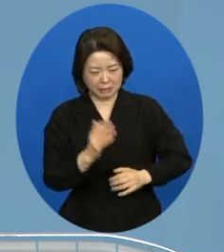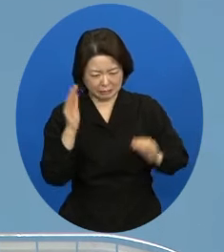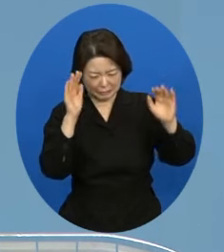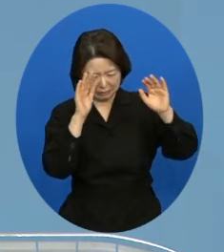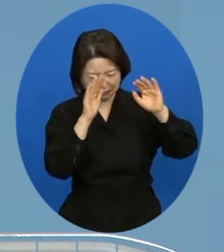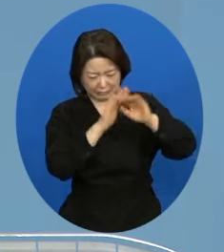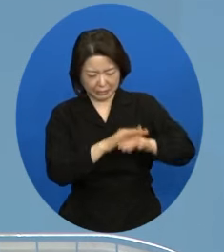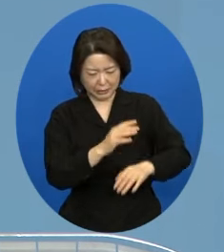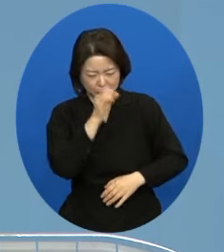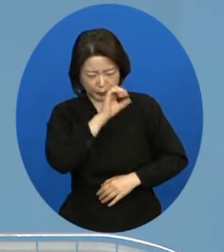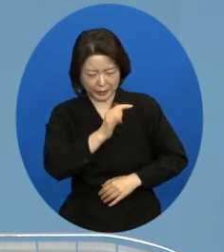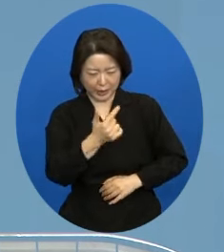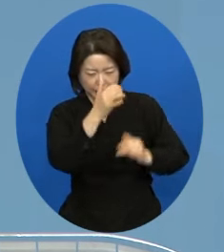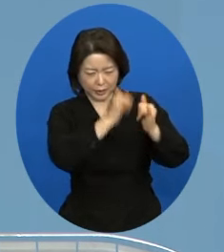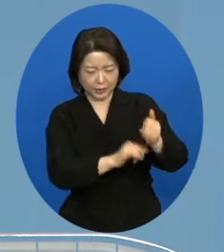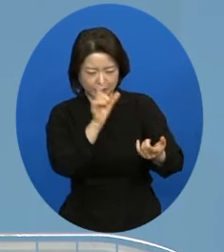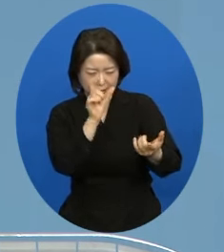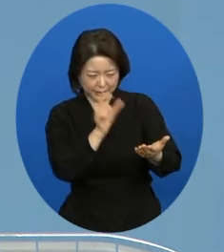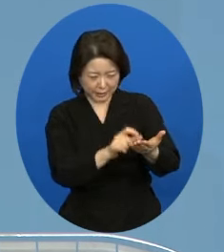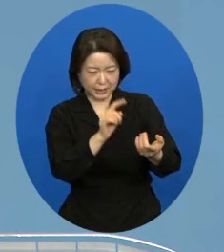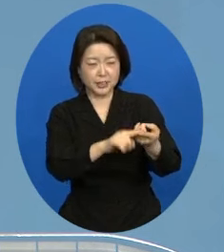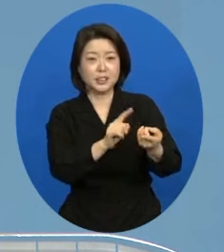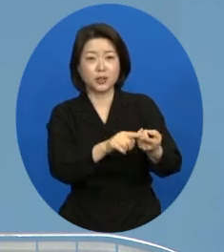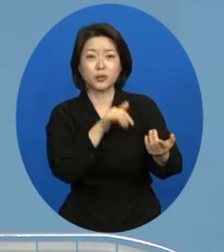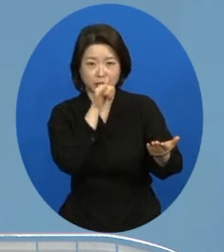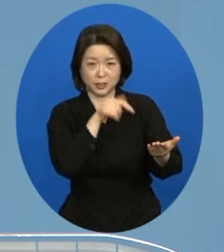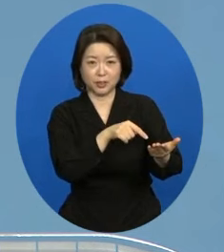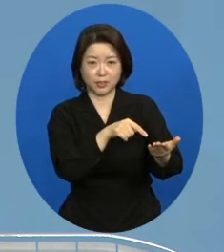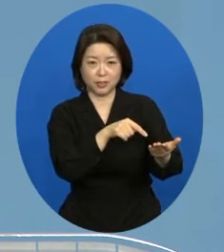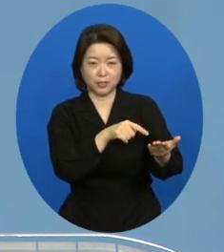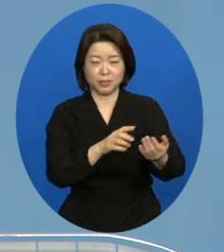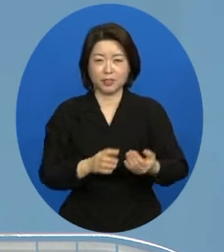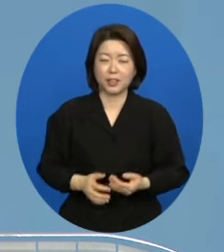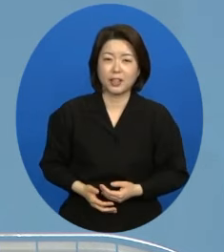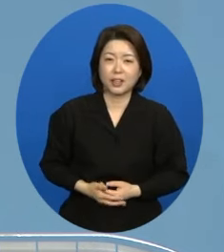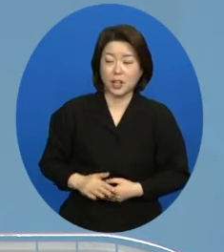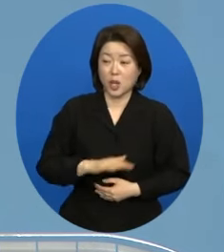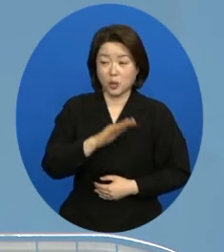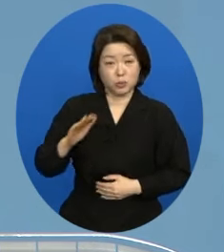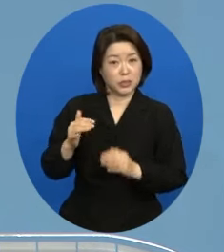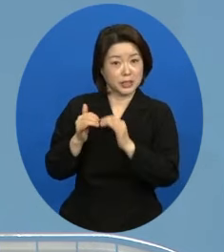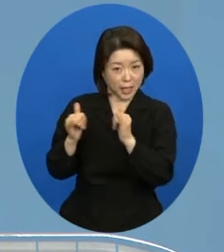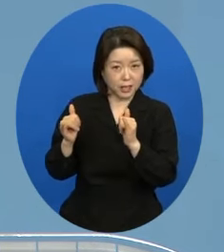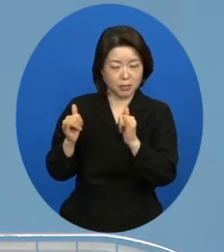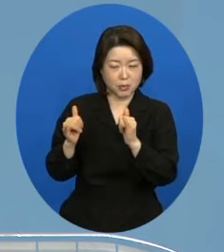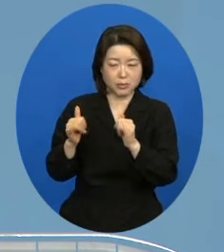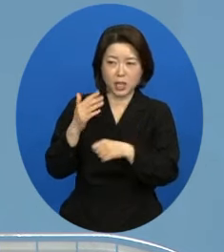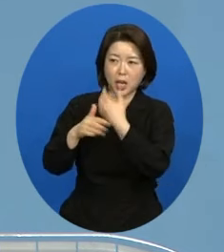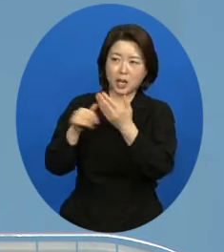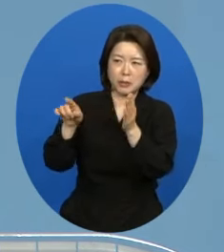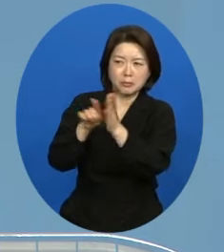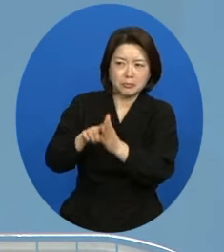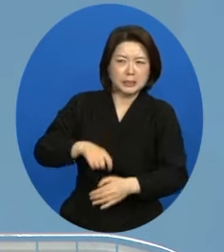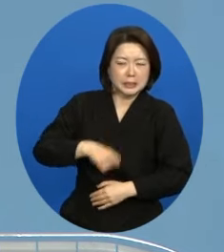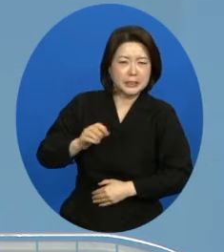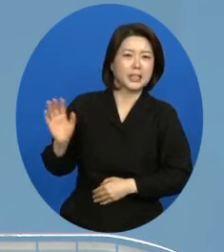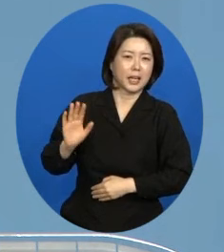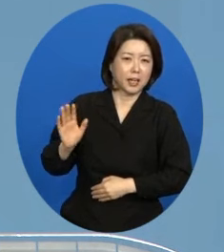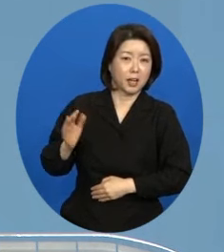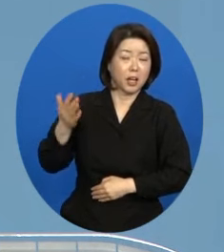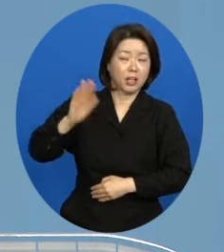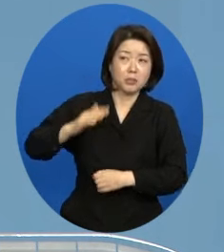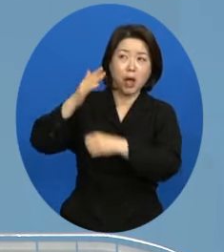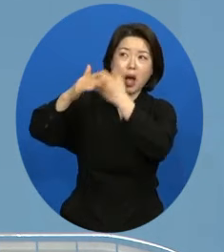기록하게 하셨어요 왜냐 묻다 보니까 우리 인간은 참 하나님께 신실하지 못하지만 하나님은